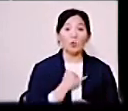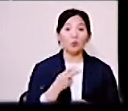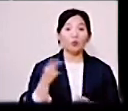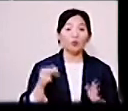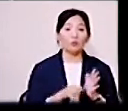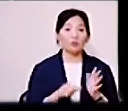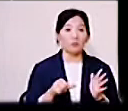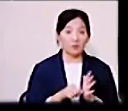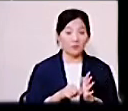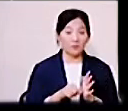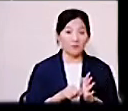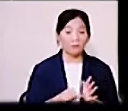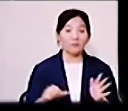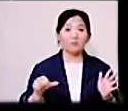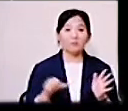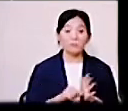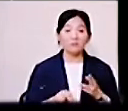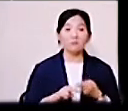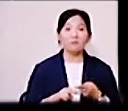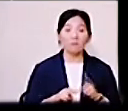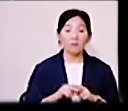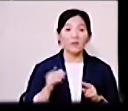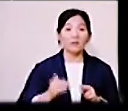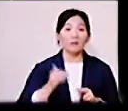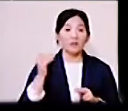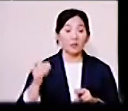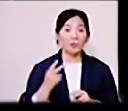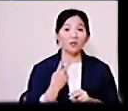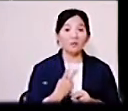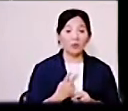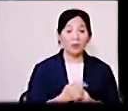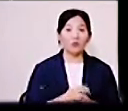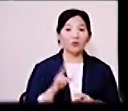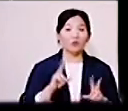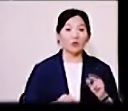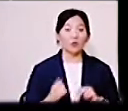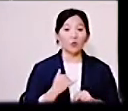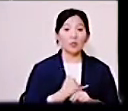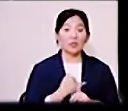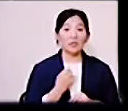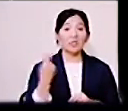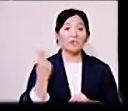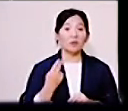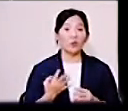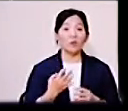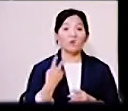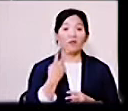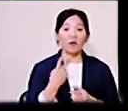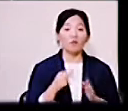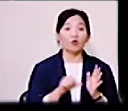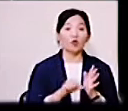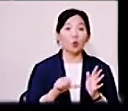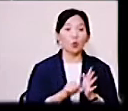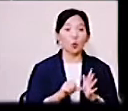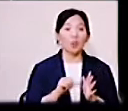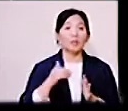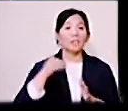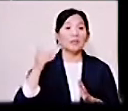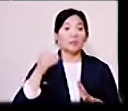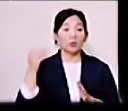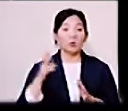получается 6. 6 – это степень двойки. То есть у нас цветов 2 в шестой степени. То